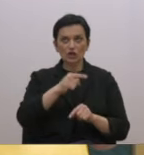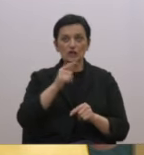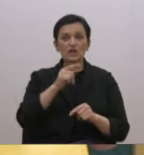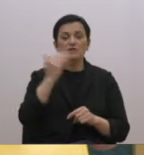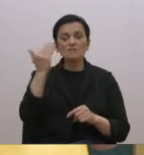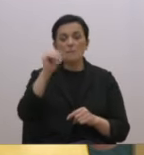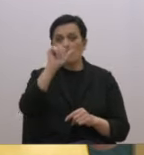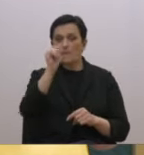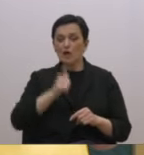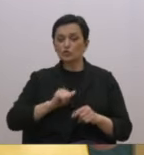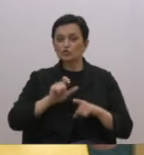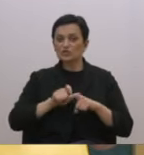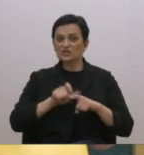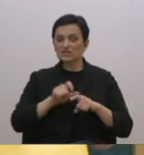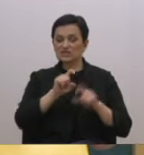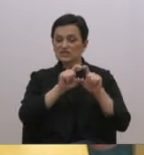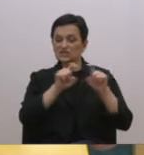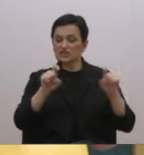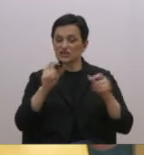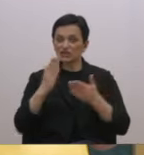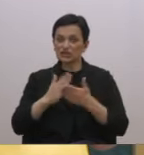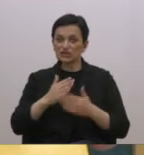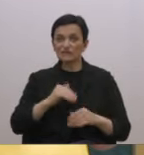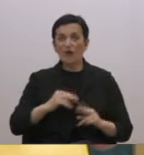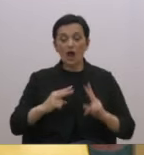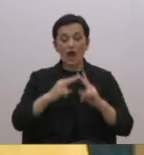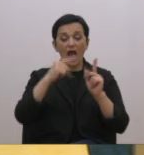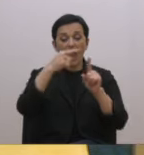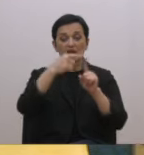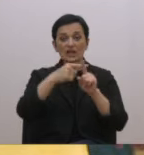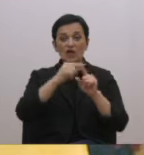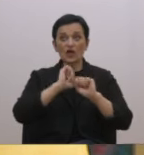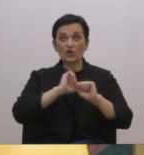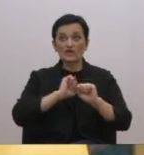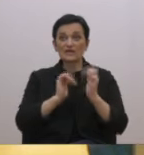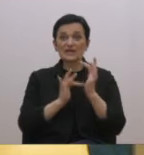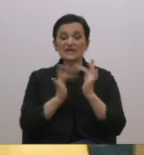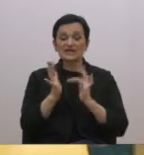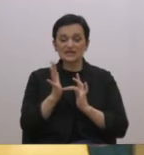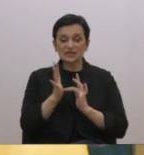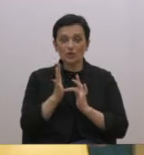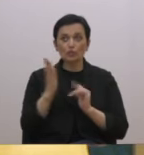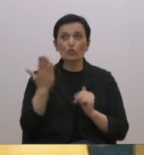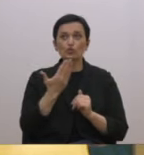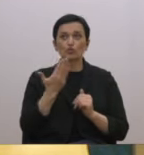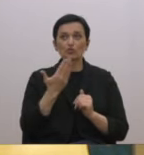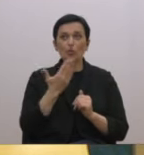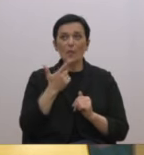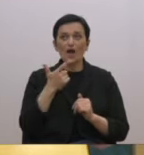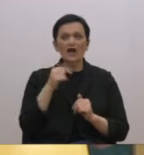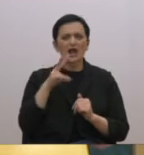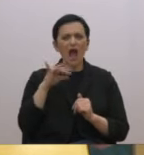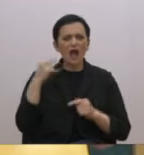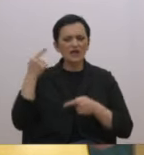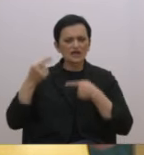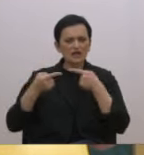სიტყვაა. ვიცავთ ეკლესიას, ქრისტიანობას, რომელიც გალილეიდან